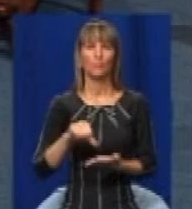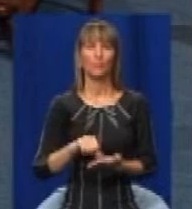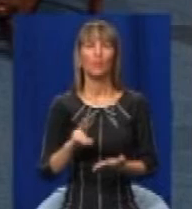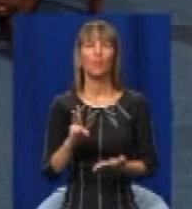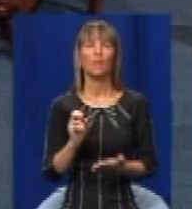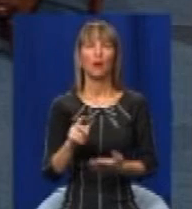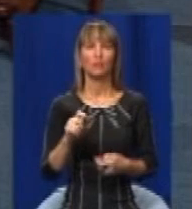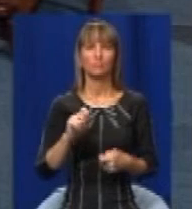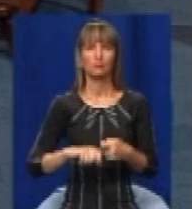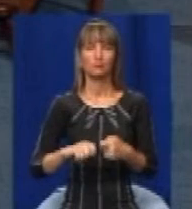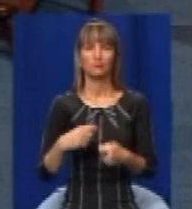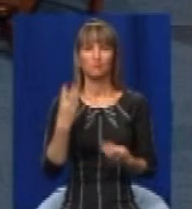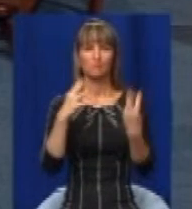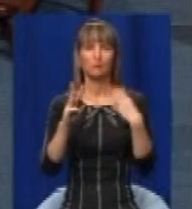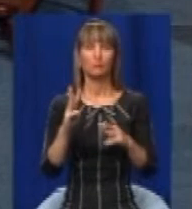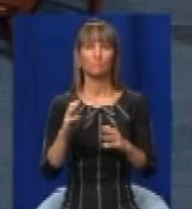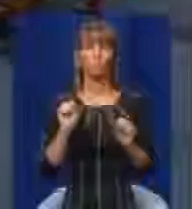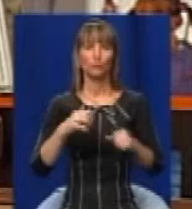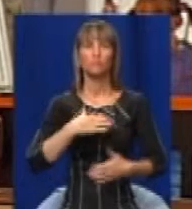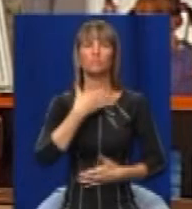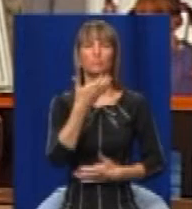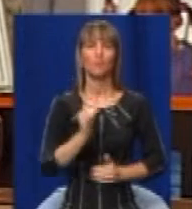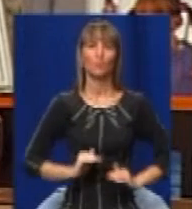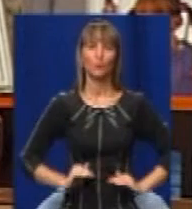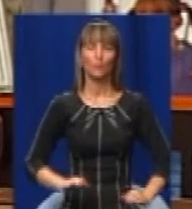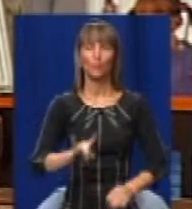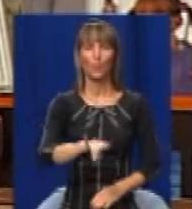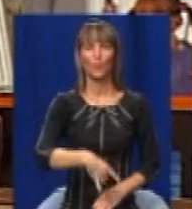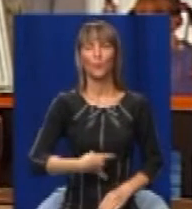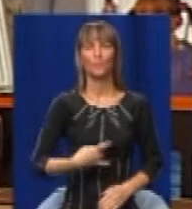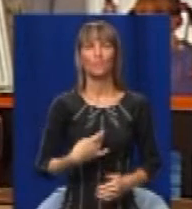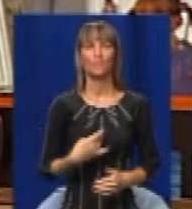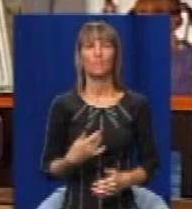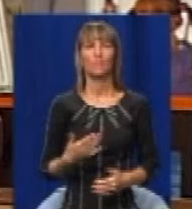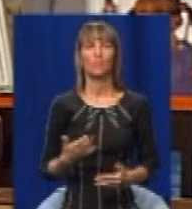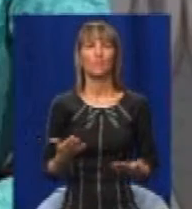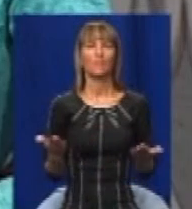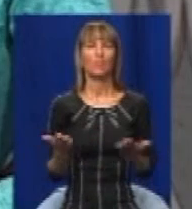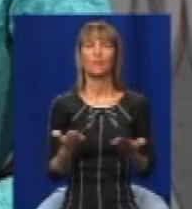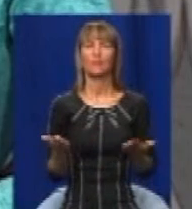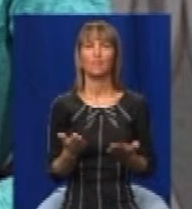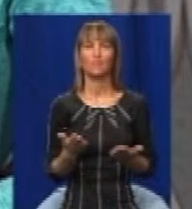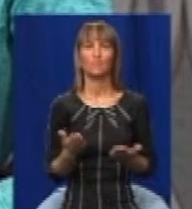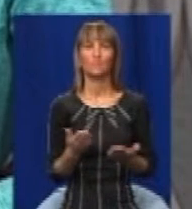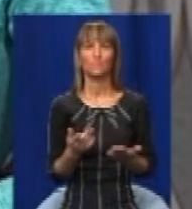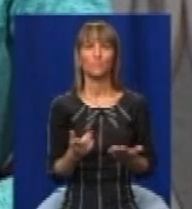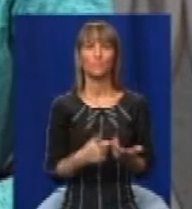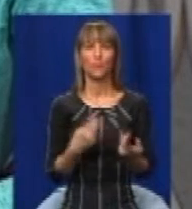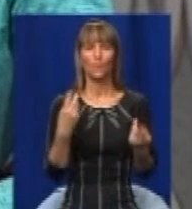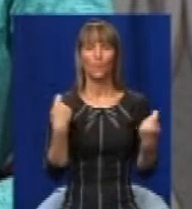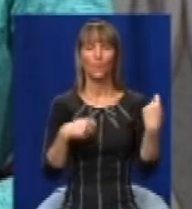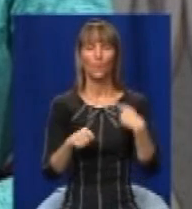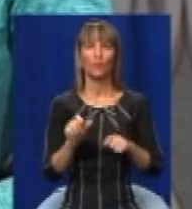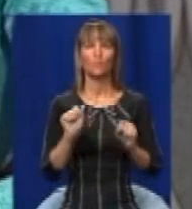можна поєднувати? Джемпер, світер, спідницю, брюки, от власне, які елементи одягу от,